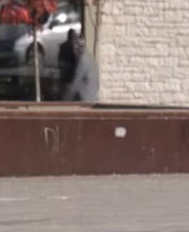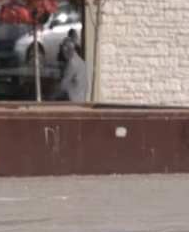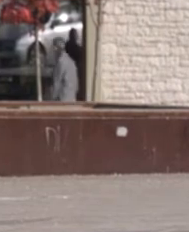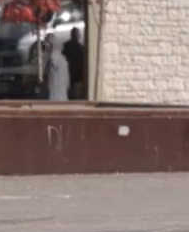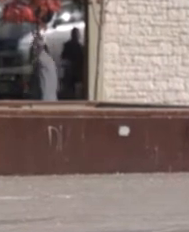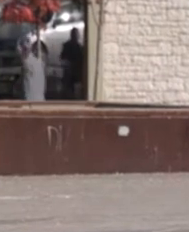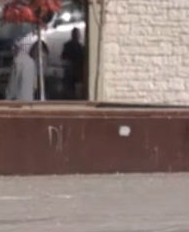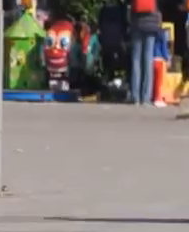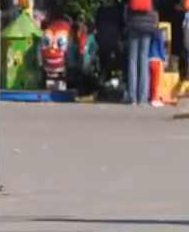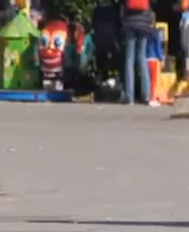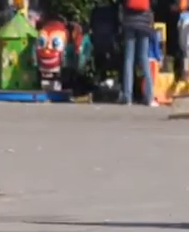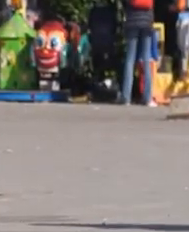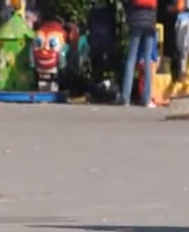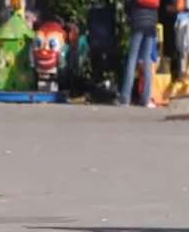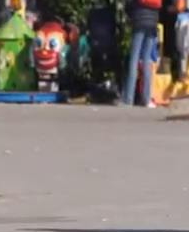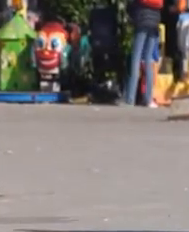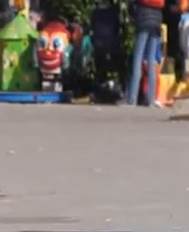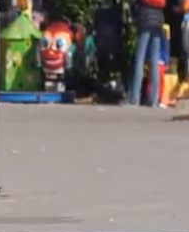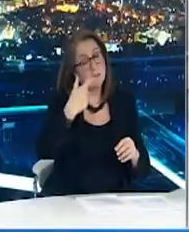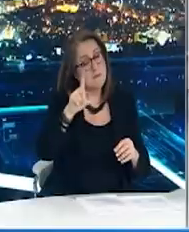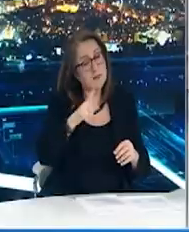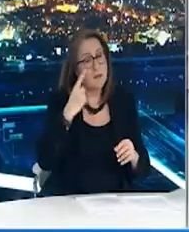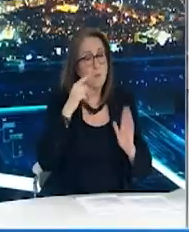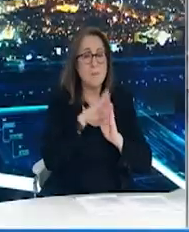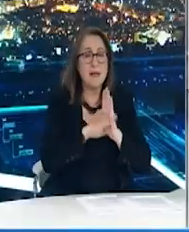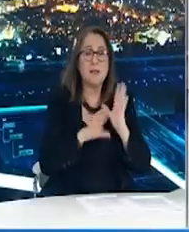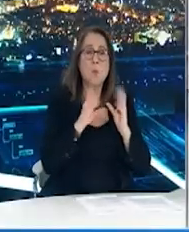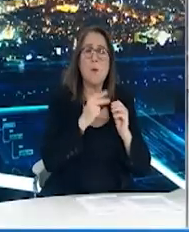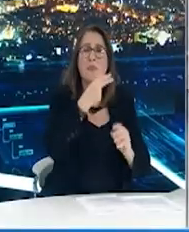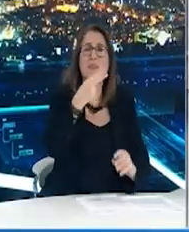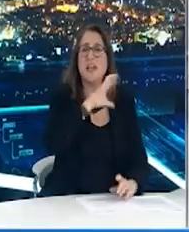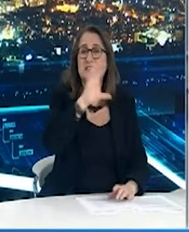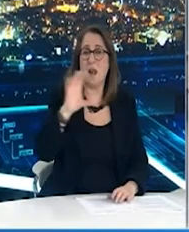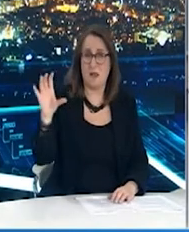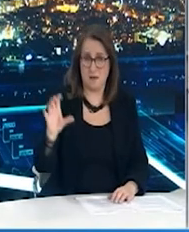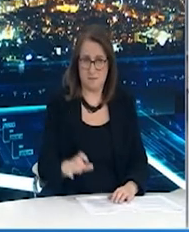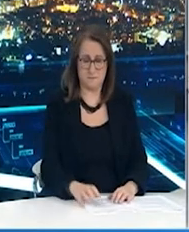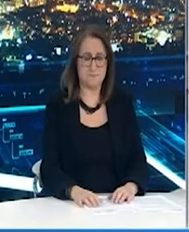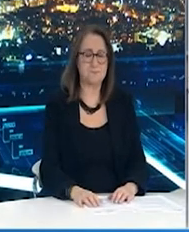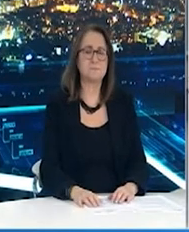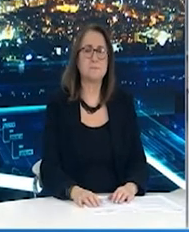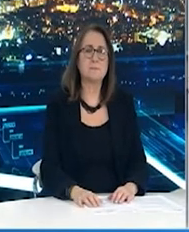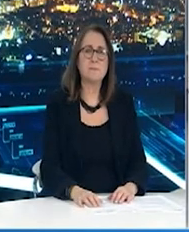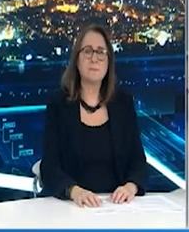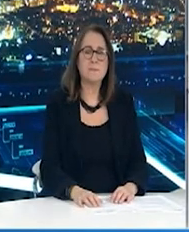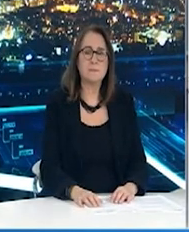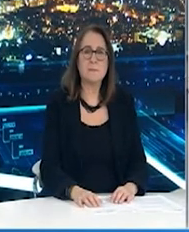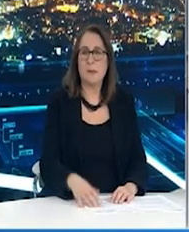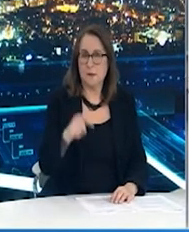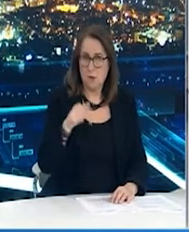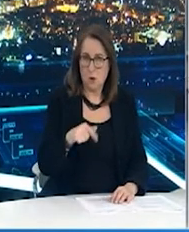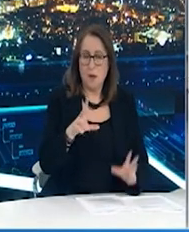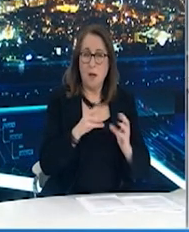κατά τη διάρκεια της σημερινής ενημέρωσης ο κ. Χαρδαλιάς. Στη συνέχεια θα ήθελα να δώσω κάποιες διευκρινήσεις σχετικά με τα μέτρα που ανακοινώθηκαν προχθές.